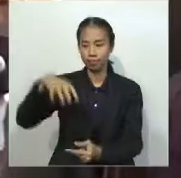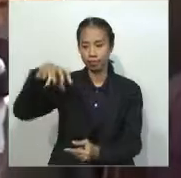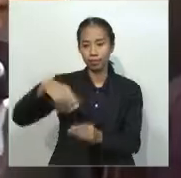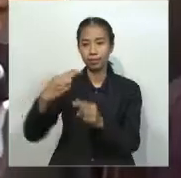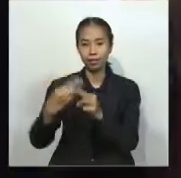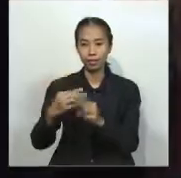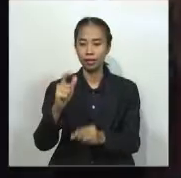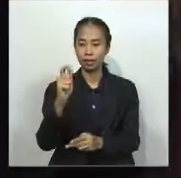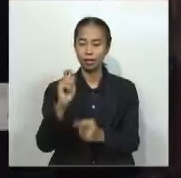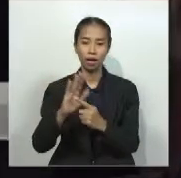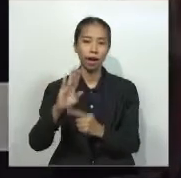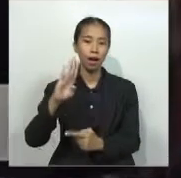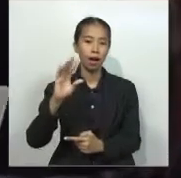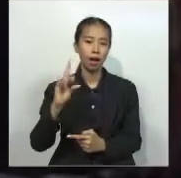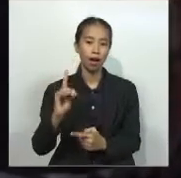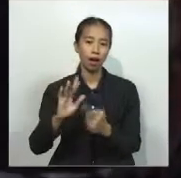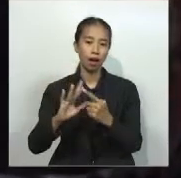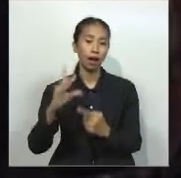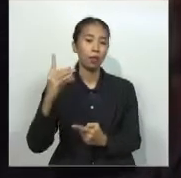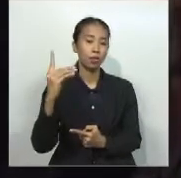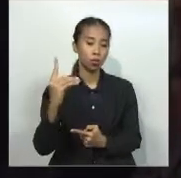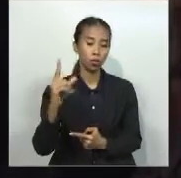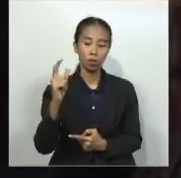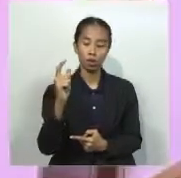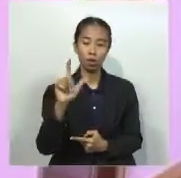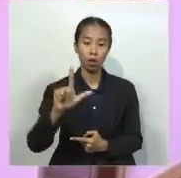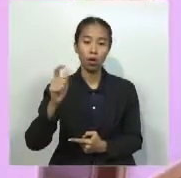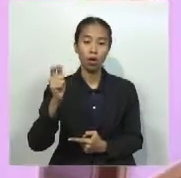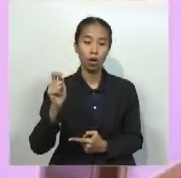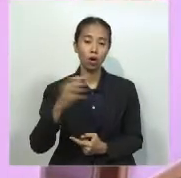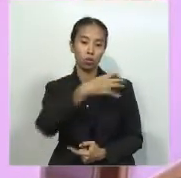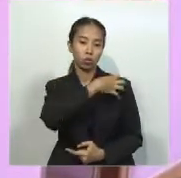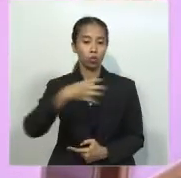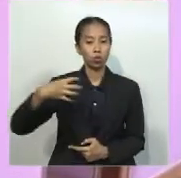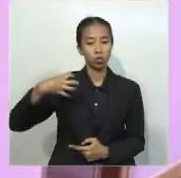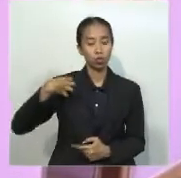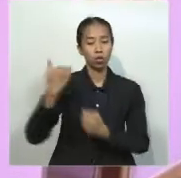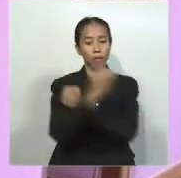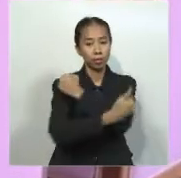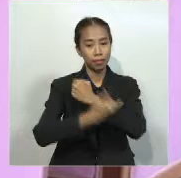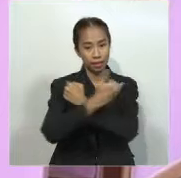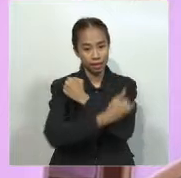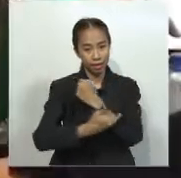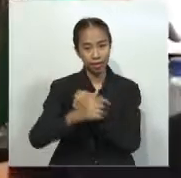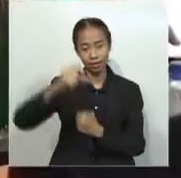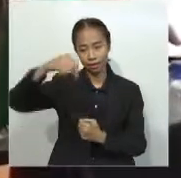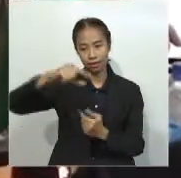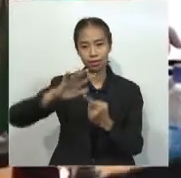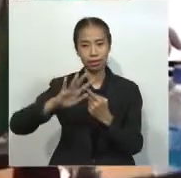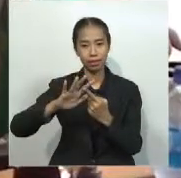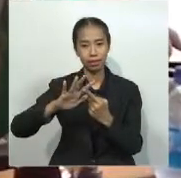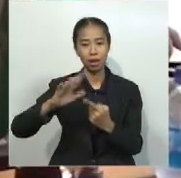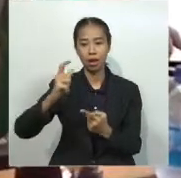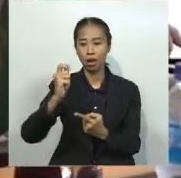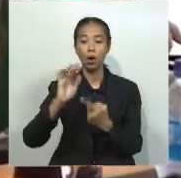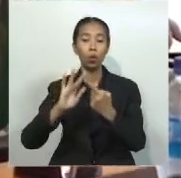ลอห์มูฮัมหมัดอันซูเอบีอุปทูตซาอุดิอาระเบียประจำประเทศไทยนะคะพลตำรวจโทสุร